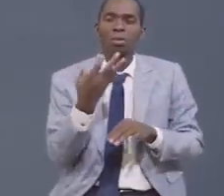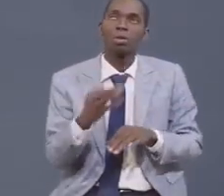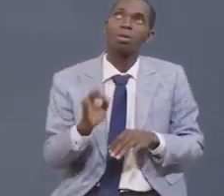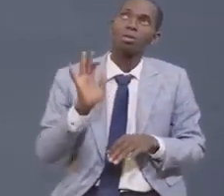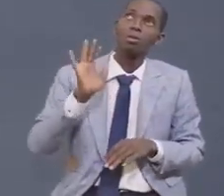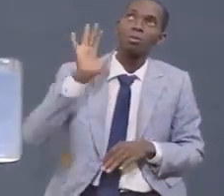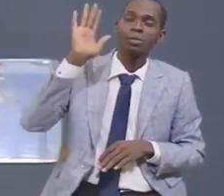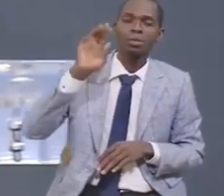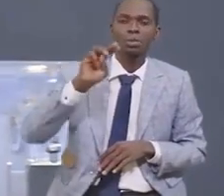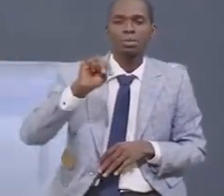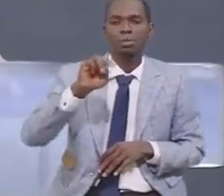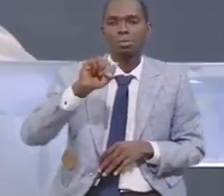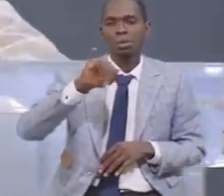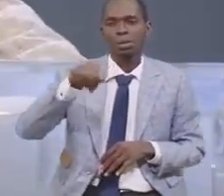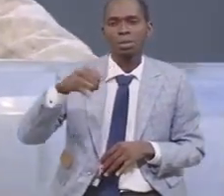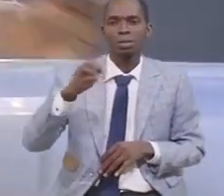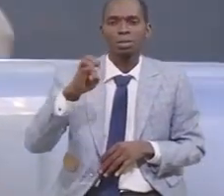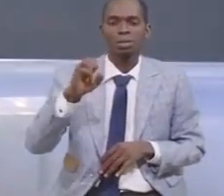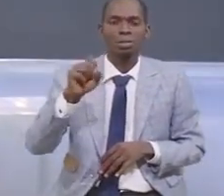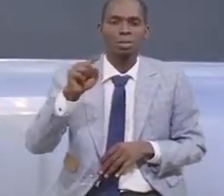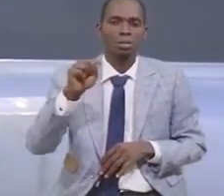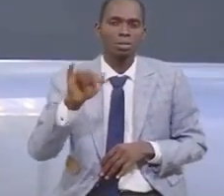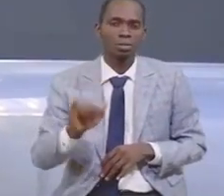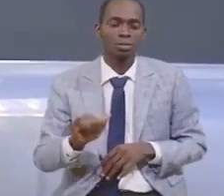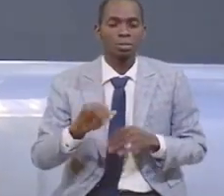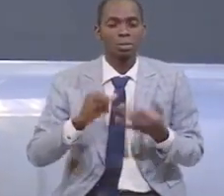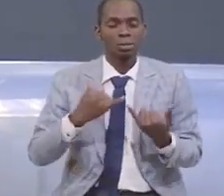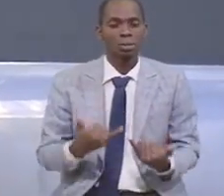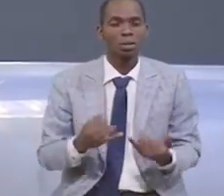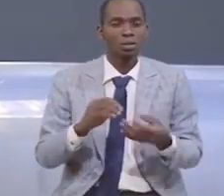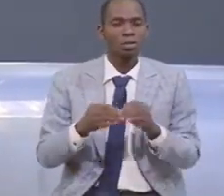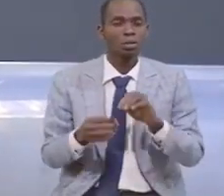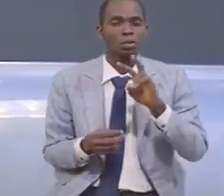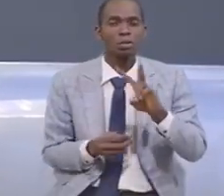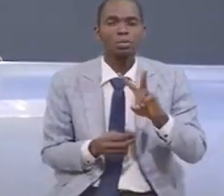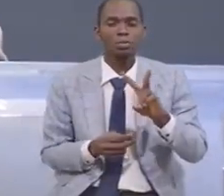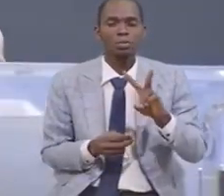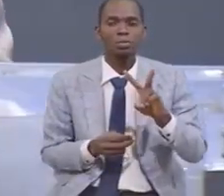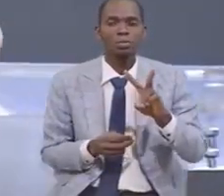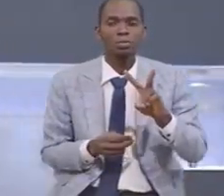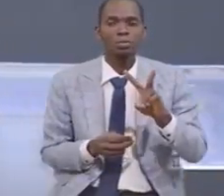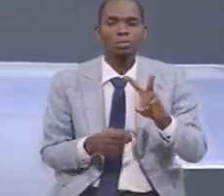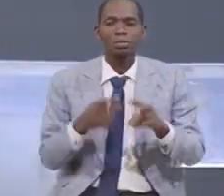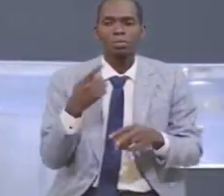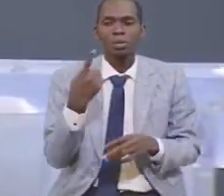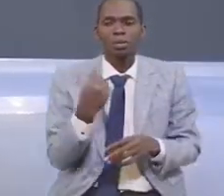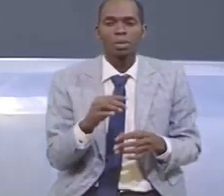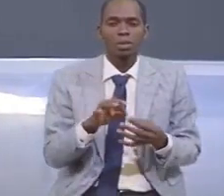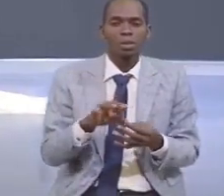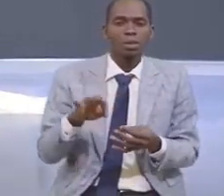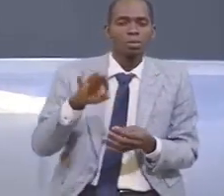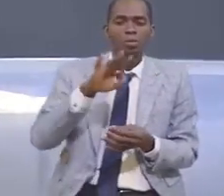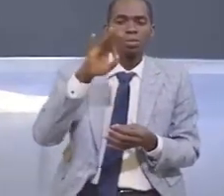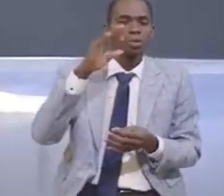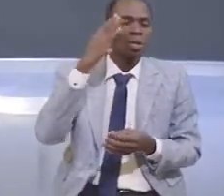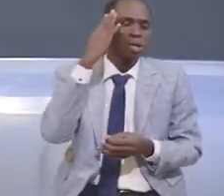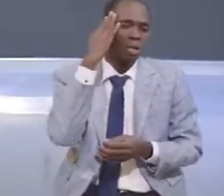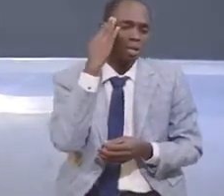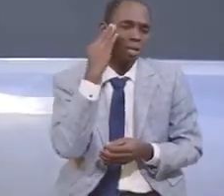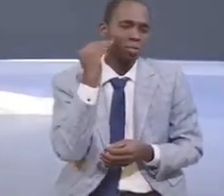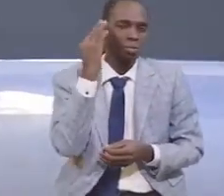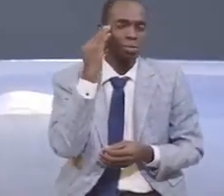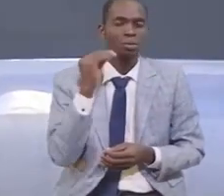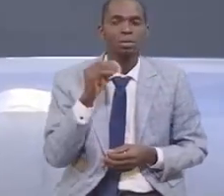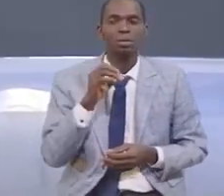ఖచ్చితంగా ఆయన మహిమ ప్రభావాల ఔన్నత్యే. Number 2. రెండవది the spiritual